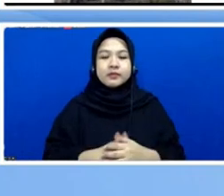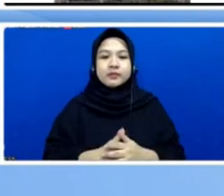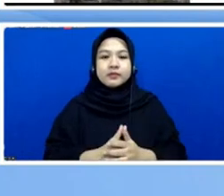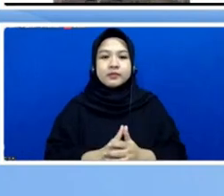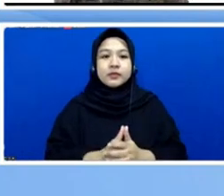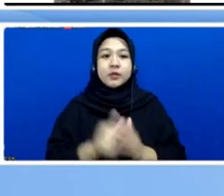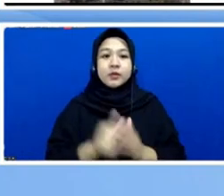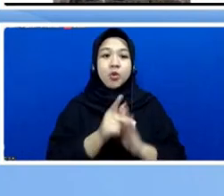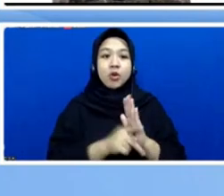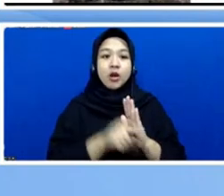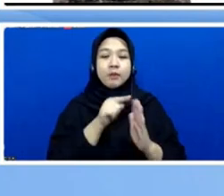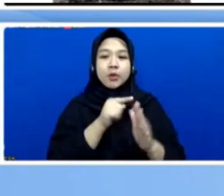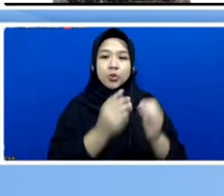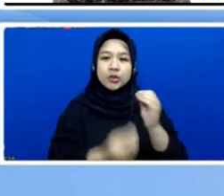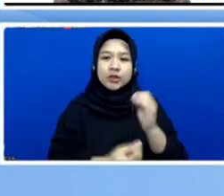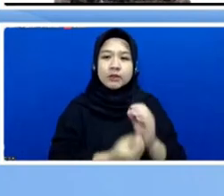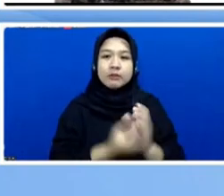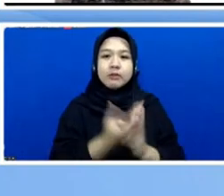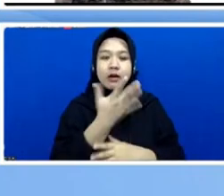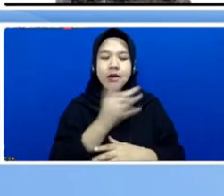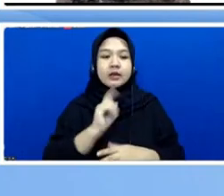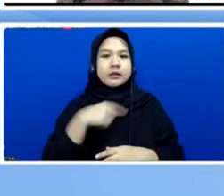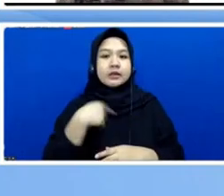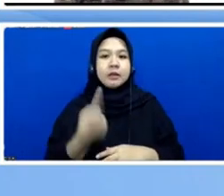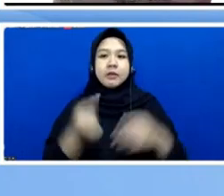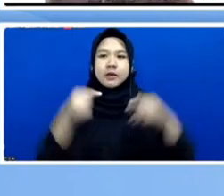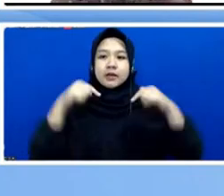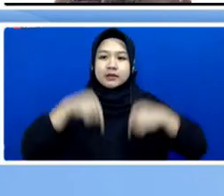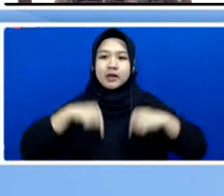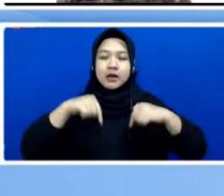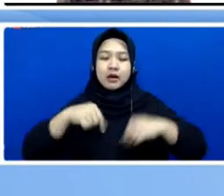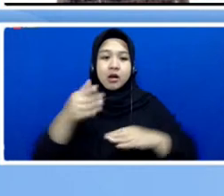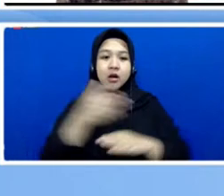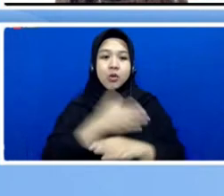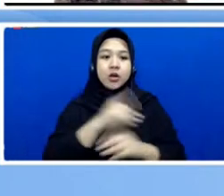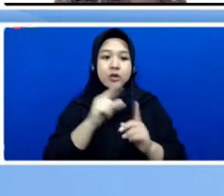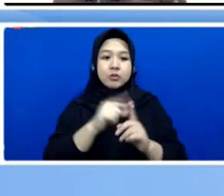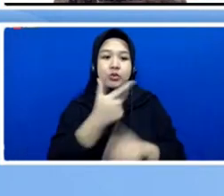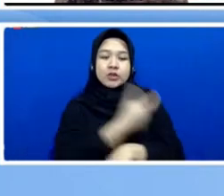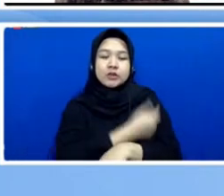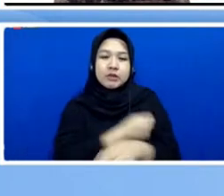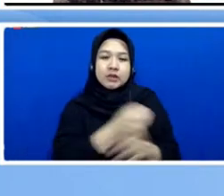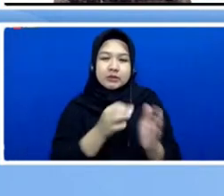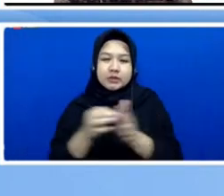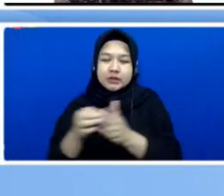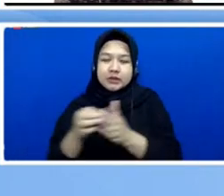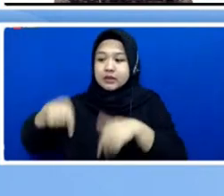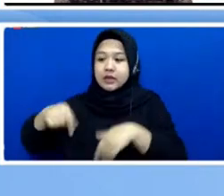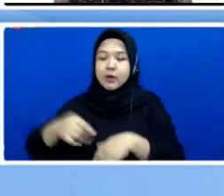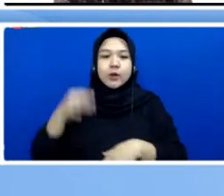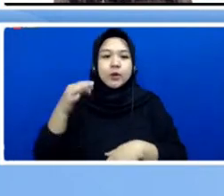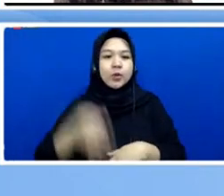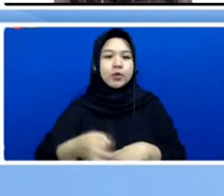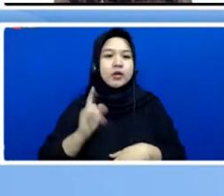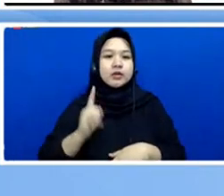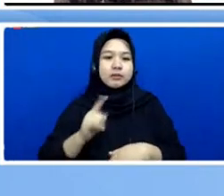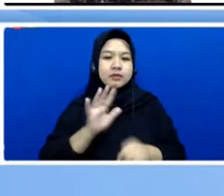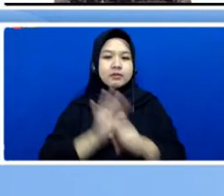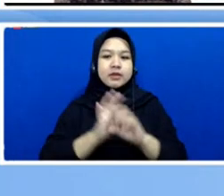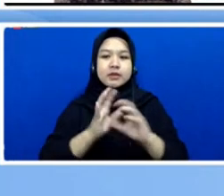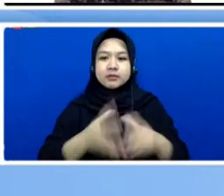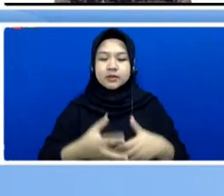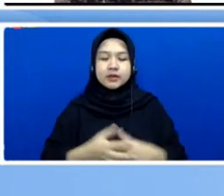itu sudah dikembangkan sampai sekarang, awalnya di puskesmas-puskesmas terpencil, sekarang ke kota karena konteks pandemi. Next lagi.